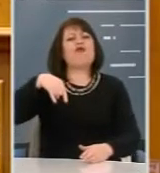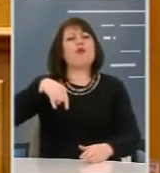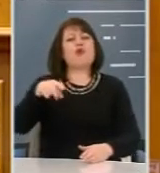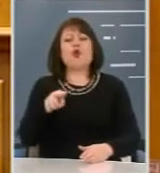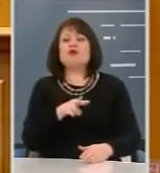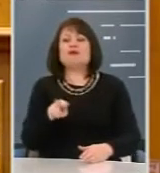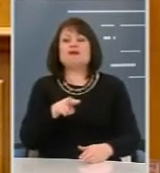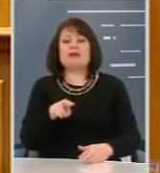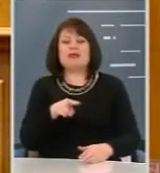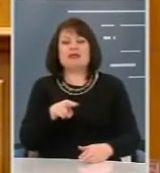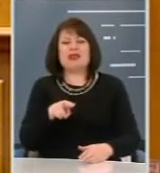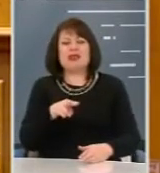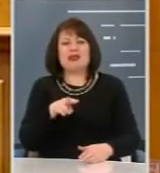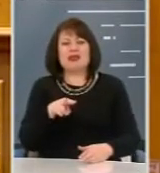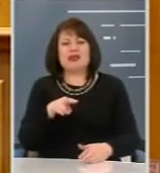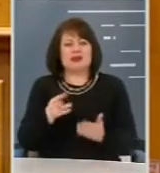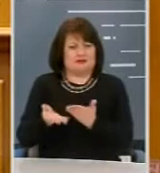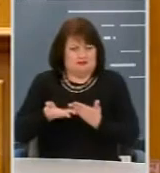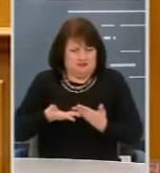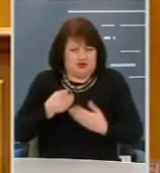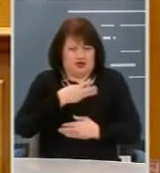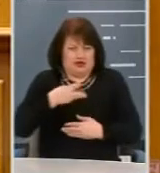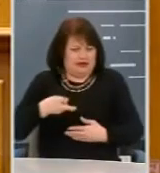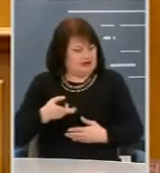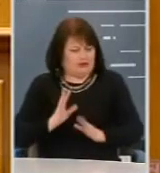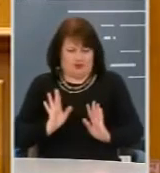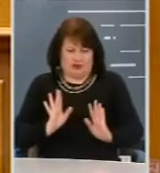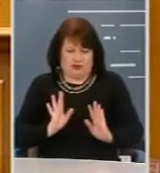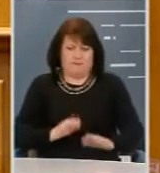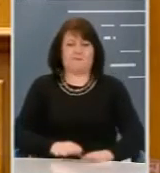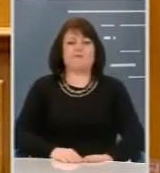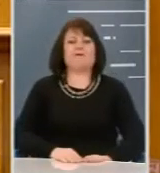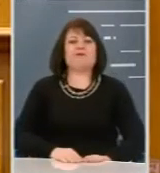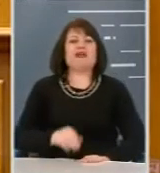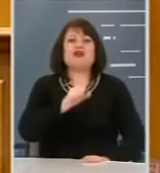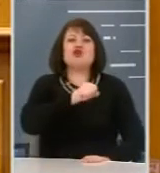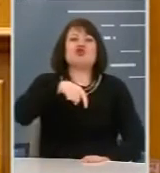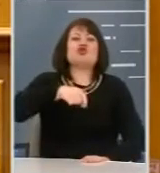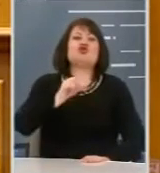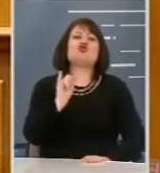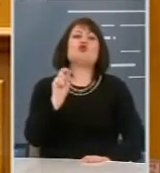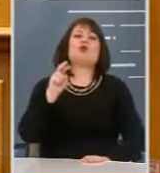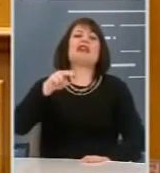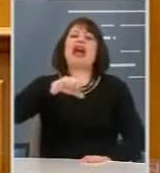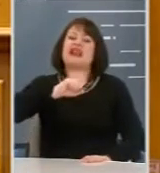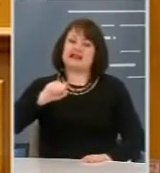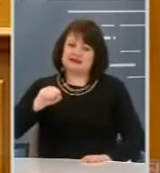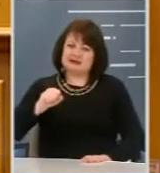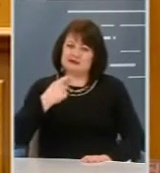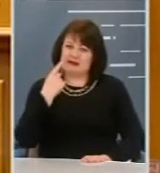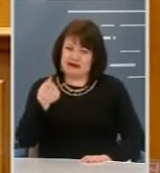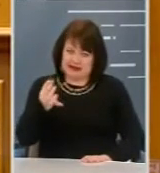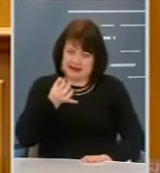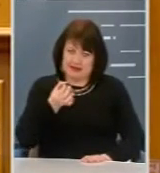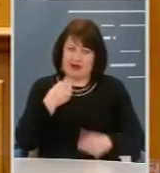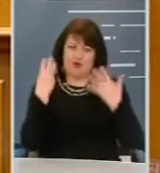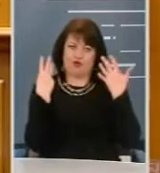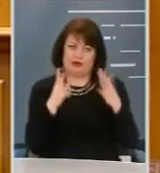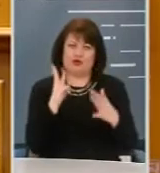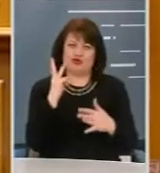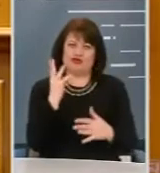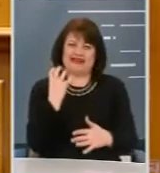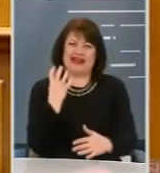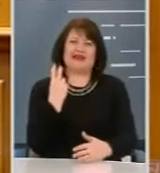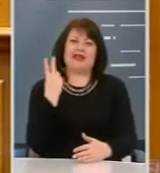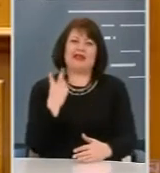που κάθε άλλο παρά υποστηριχτές του ΣΥΡΙΖΑ είναι. Ο κύριος Στουρνάρας είπε ότι από τα 842